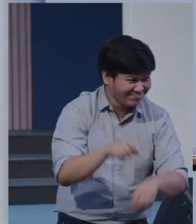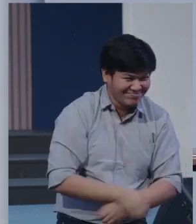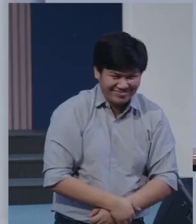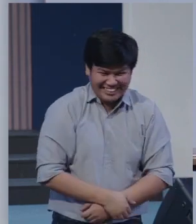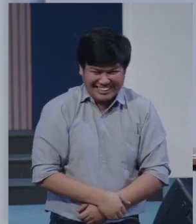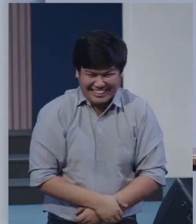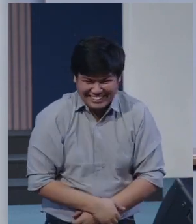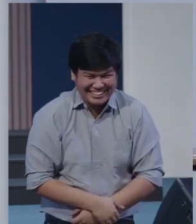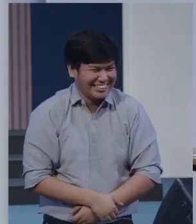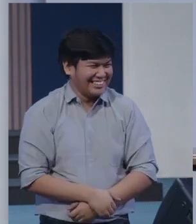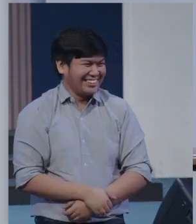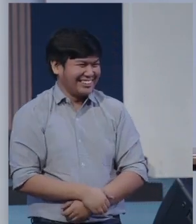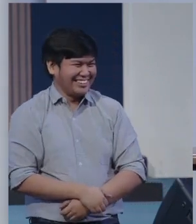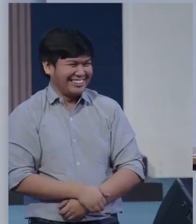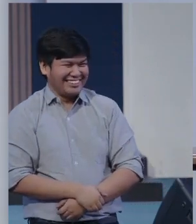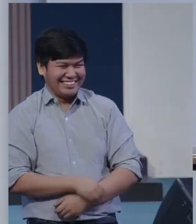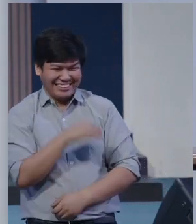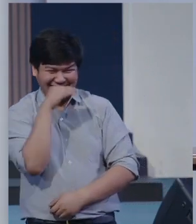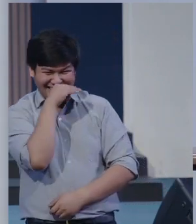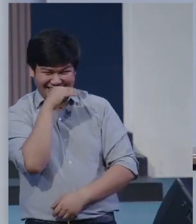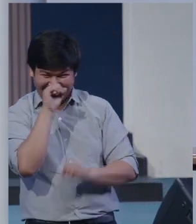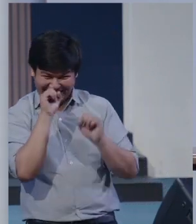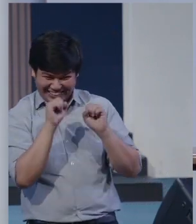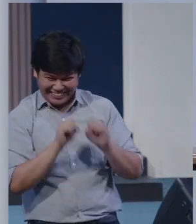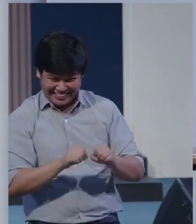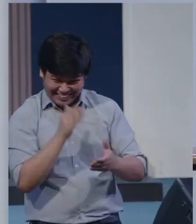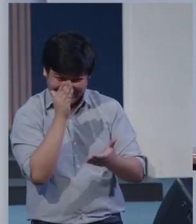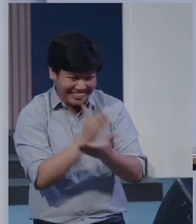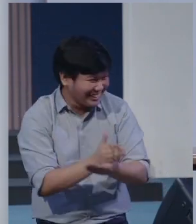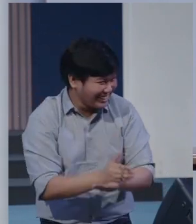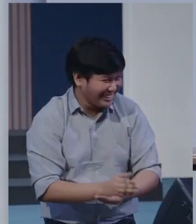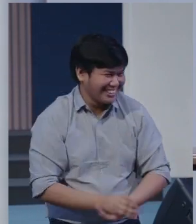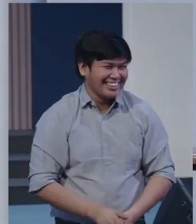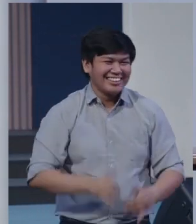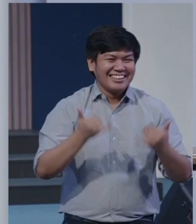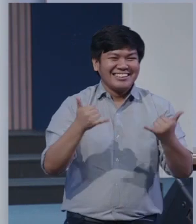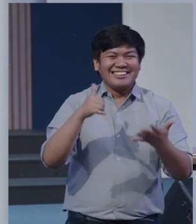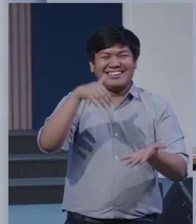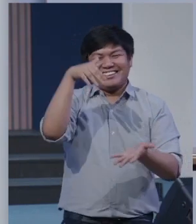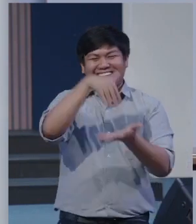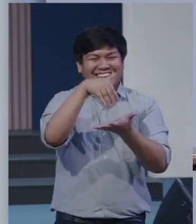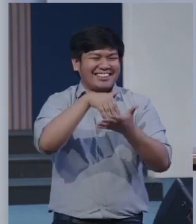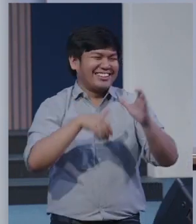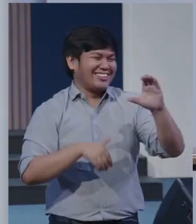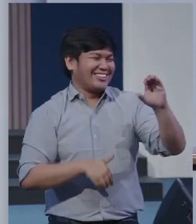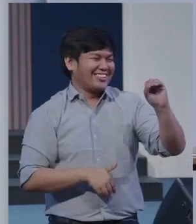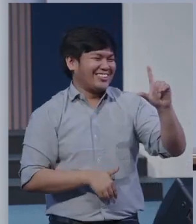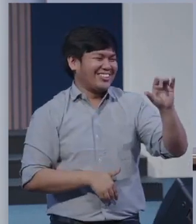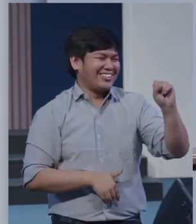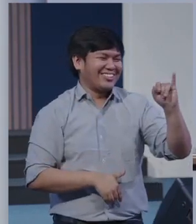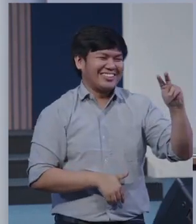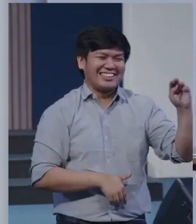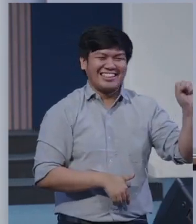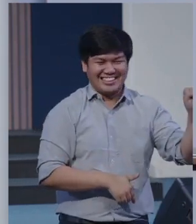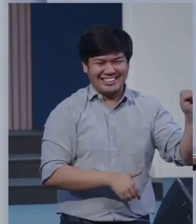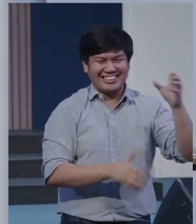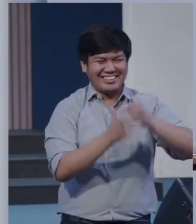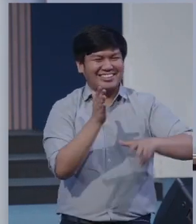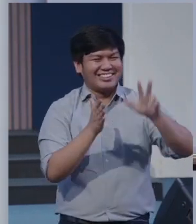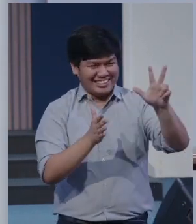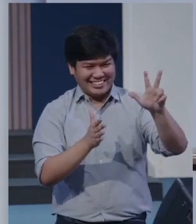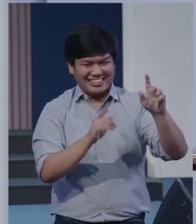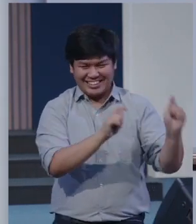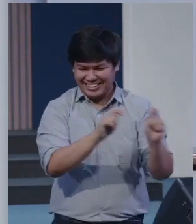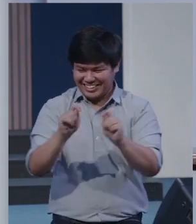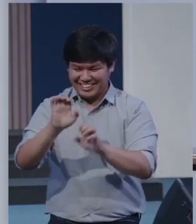isa't-isa at bas at pag-aaralan po natin ang colossians 3 9 to 11 at ephesians 4 25 at iba pang